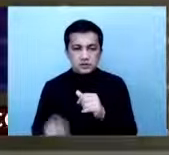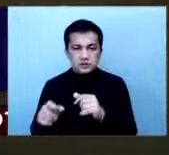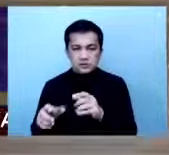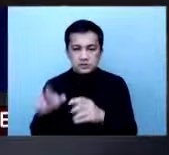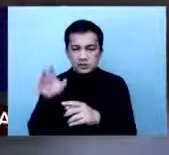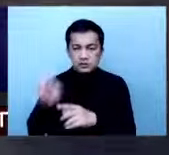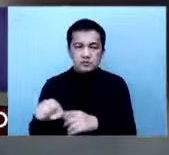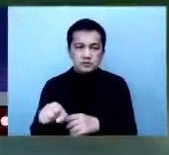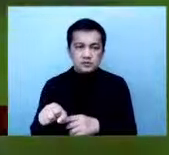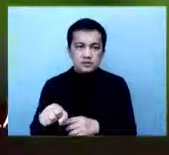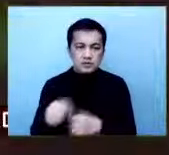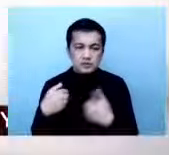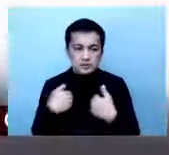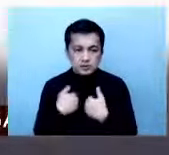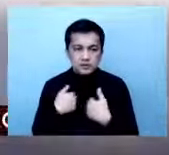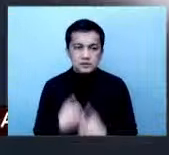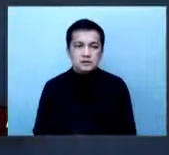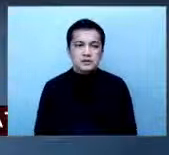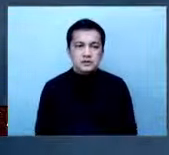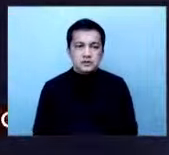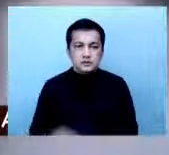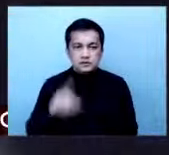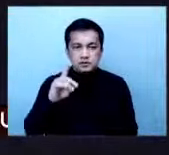mga hayop m DNR